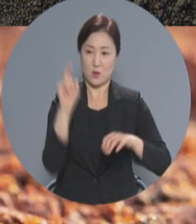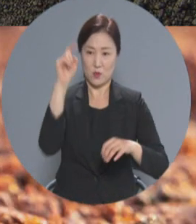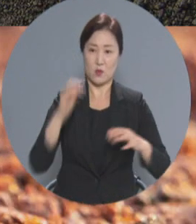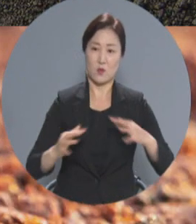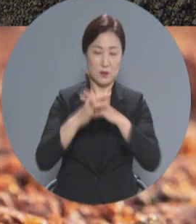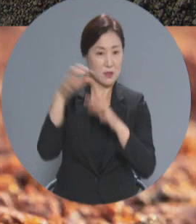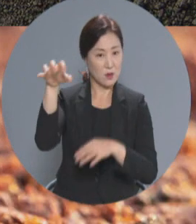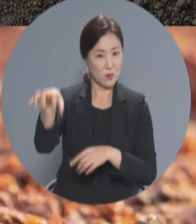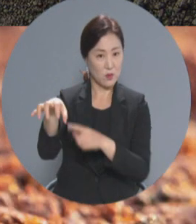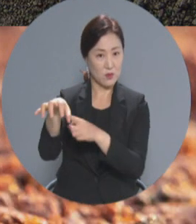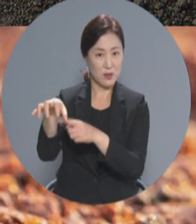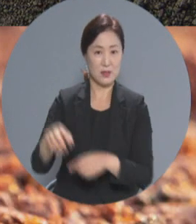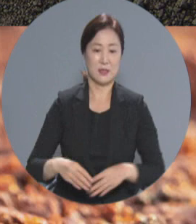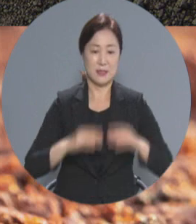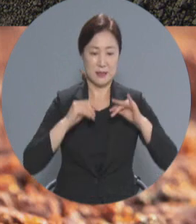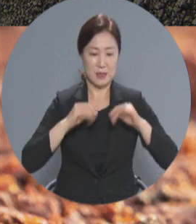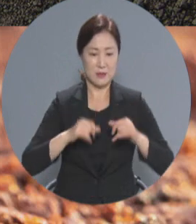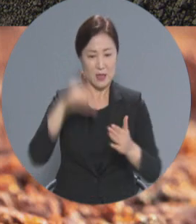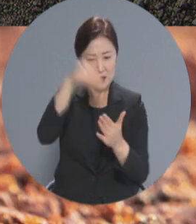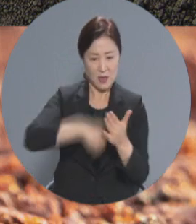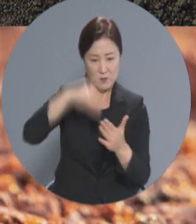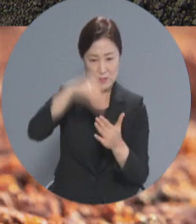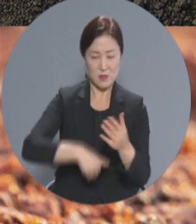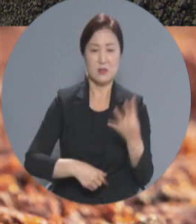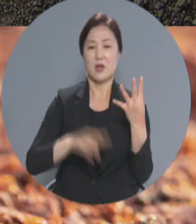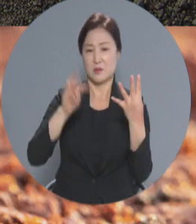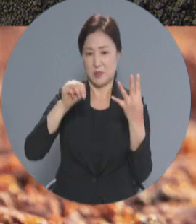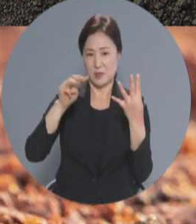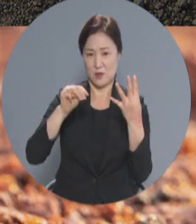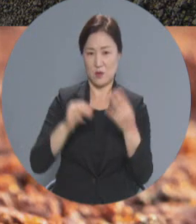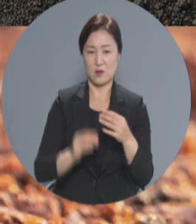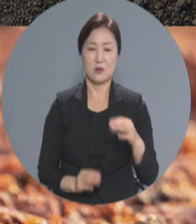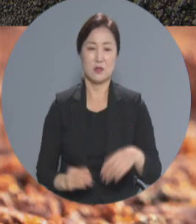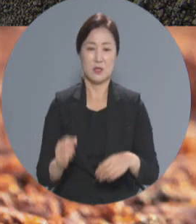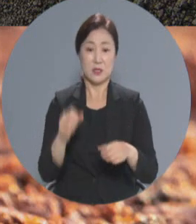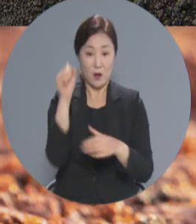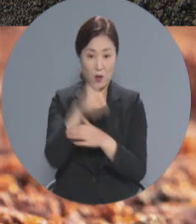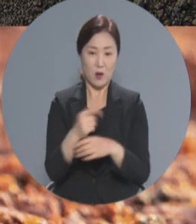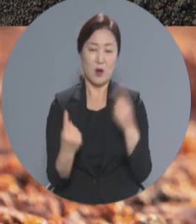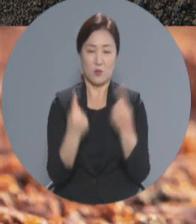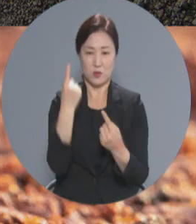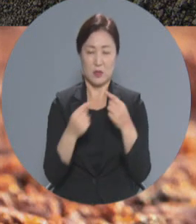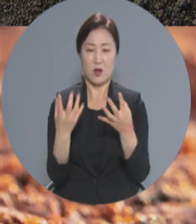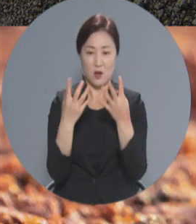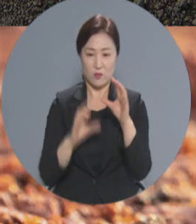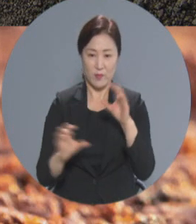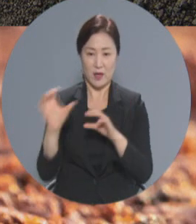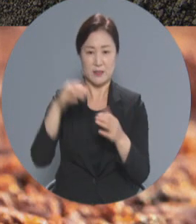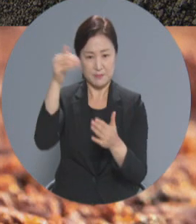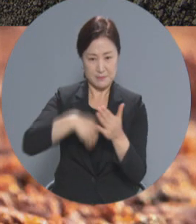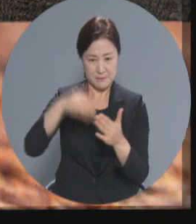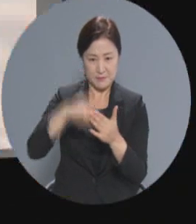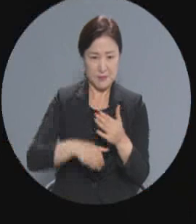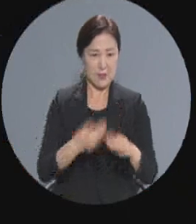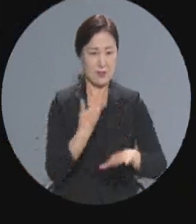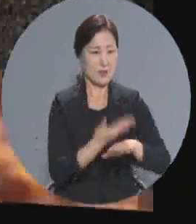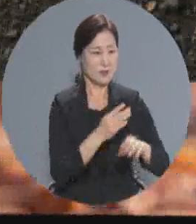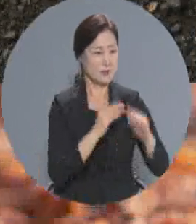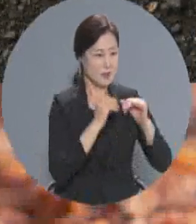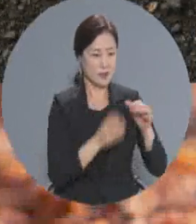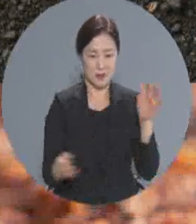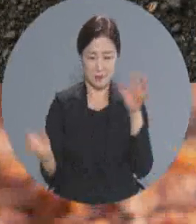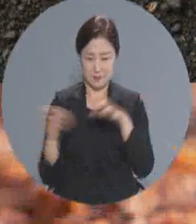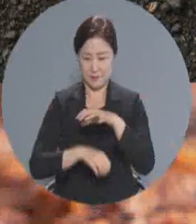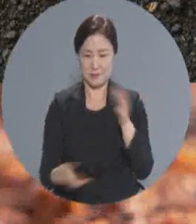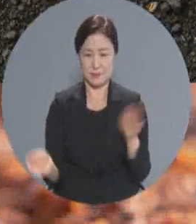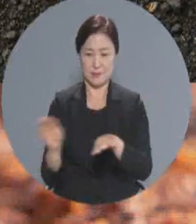현장에서는 지반의 4m가량 판에 허가된 양보다 많은 흙을 채취한 뒤 다른 토양을 매립한 것도 확인됐습니다.